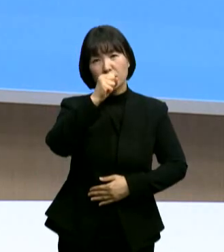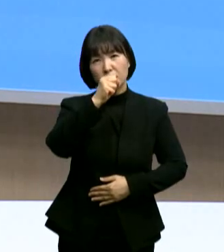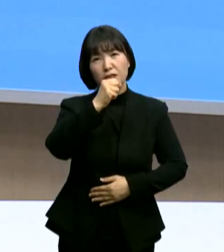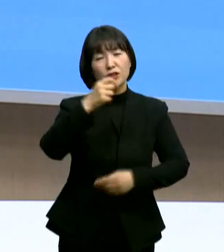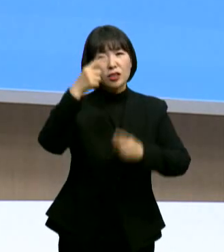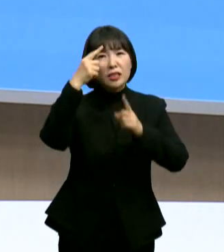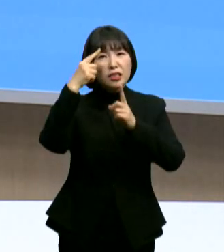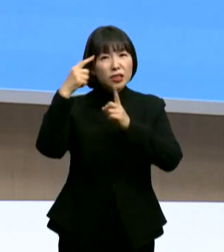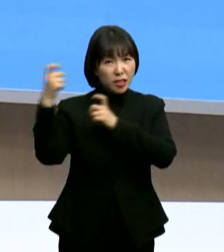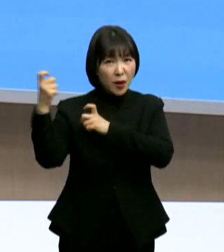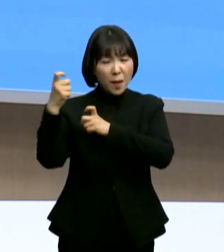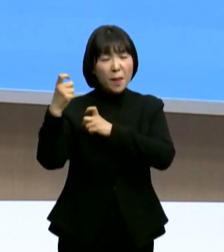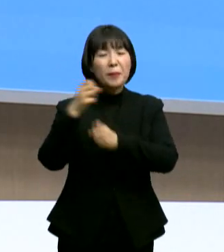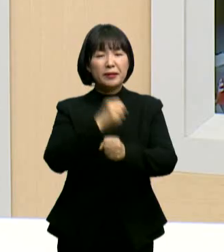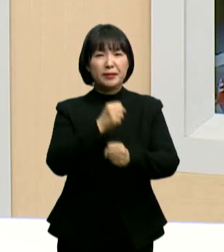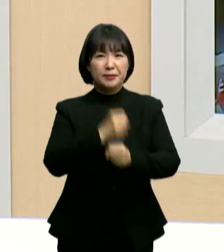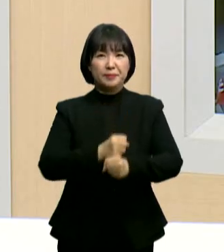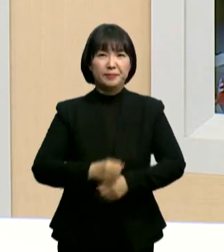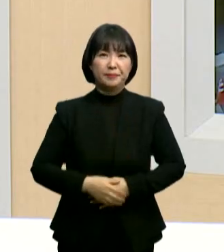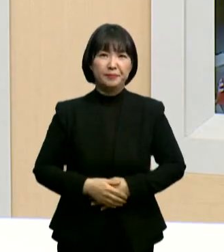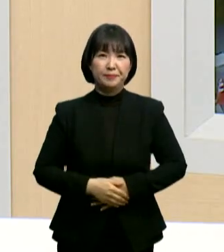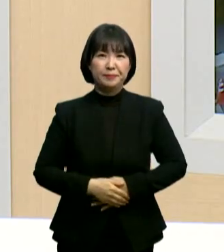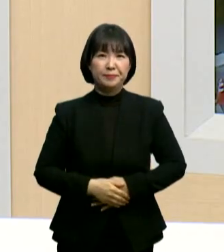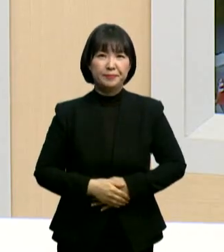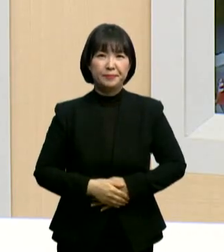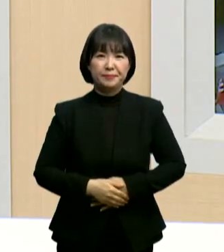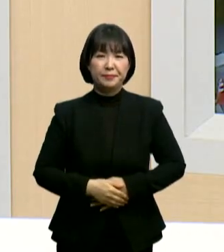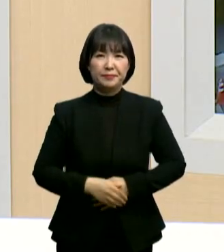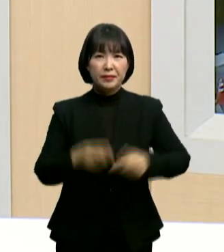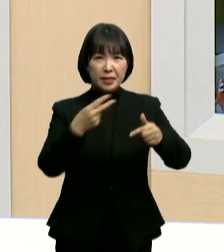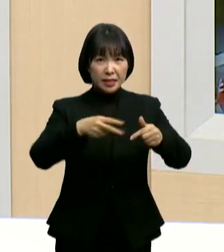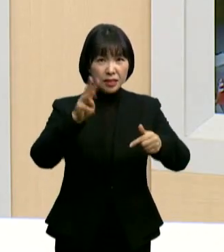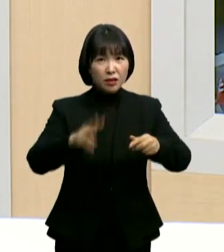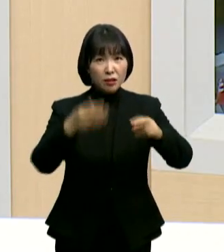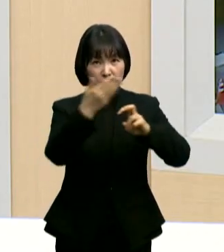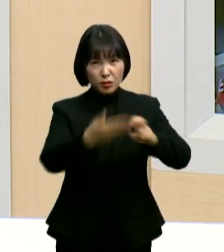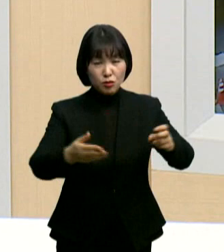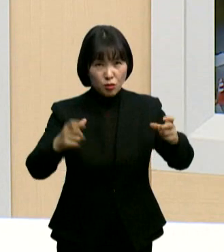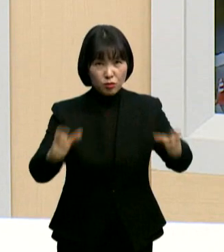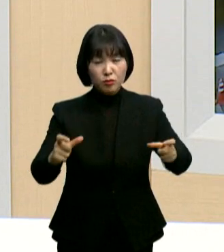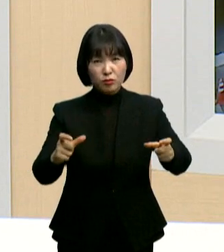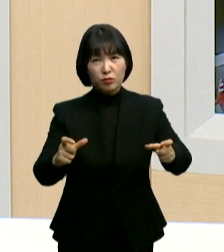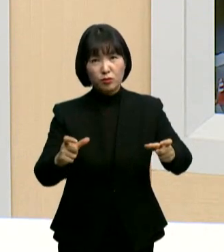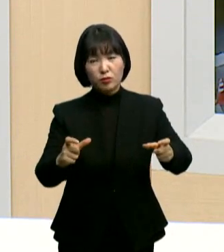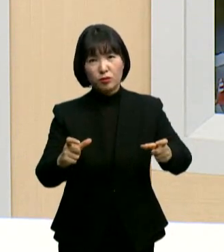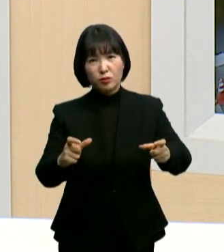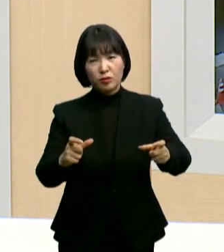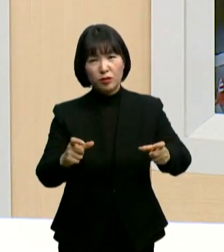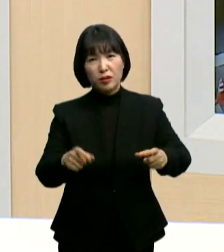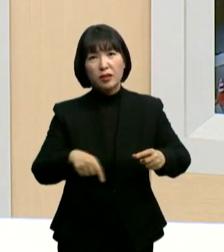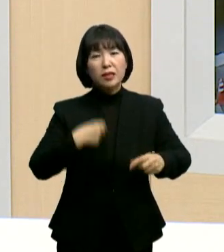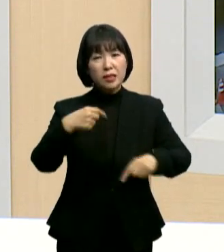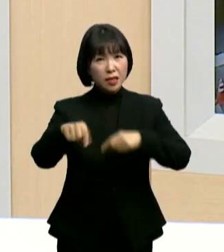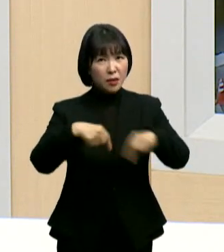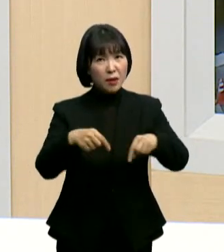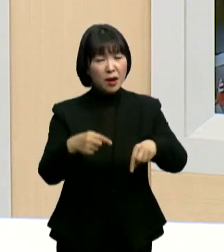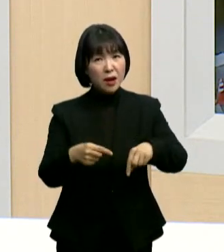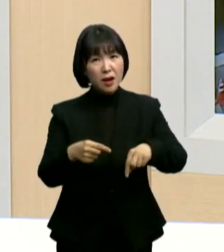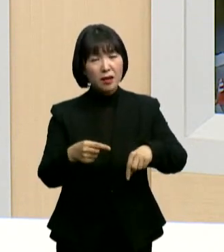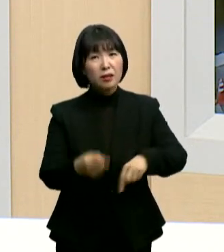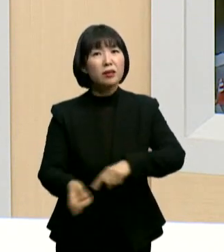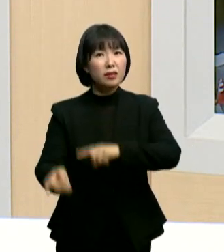바랍니다 다음 소식 전해주시죠네 인천 미추월 지역 자활 센터는 지난 14일 주한 영합 그랜드